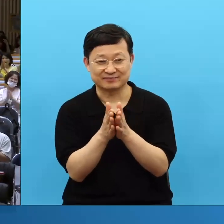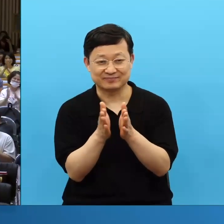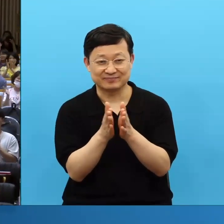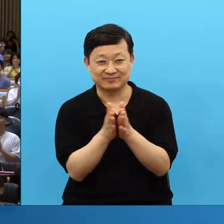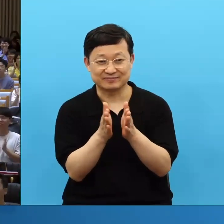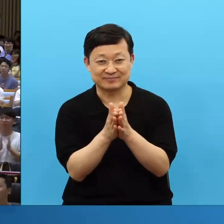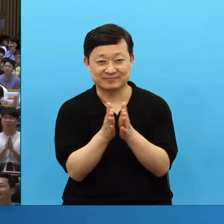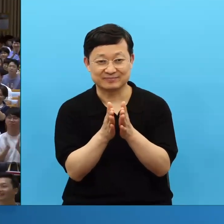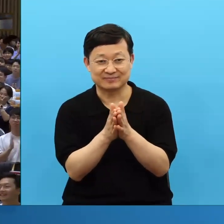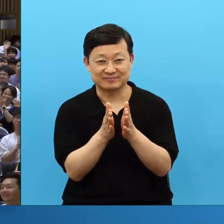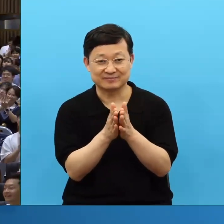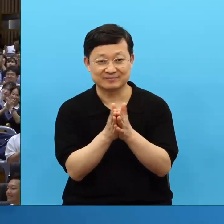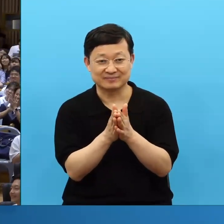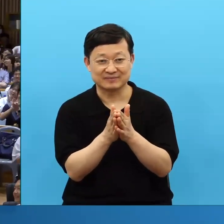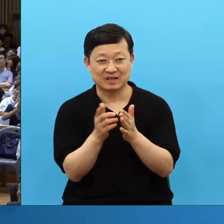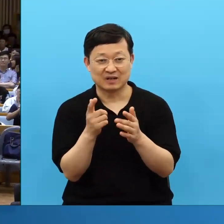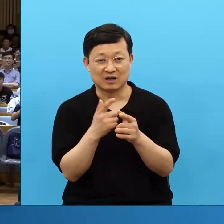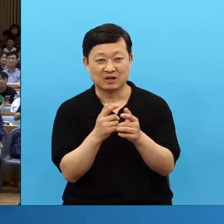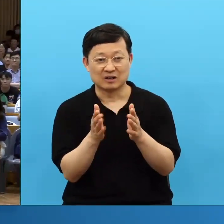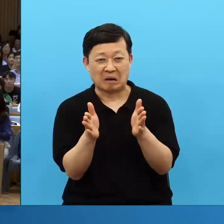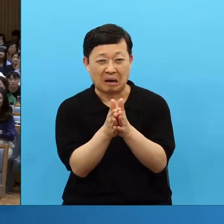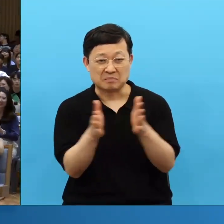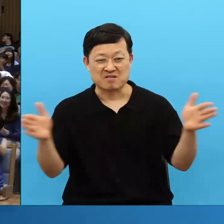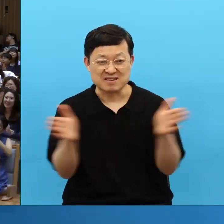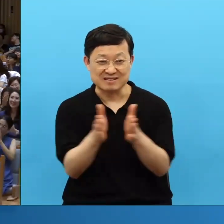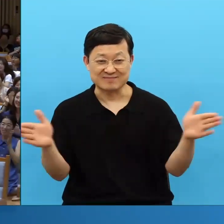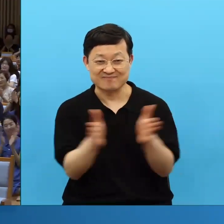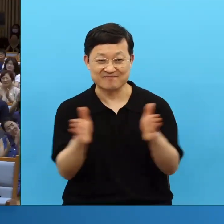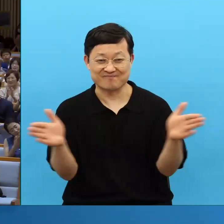저 박수 말고 더 벌려야 돼.